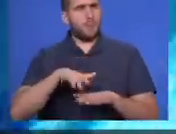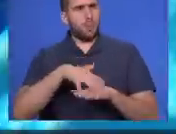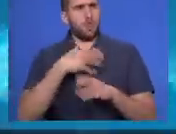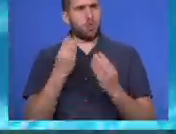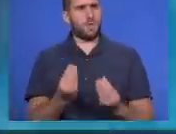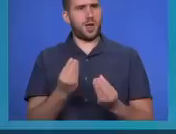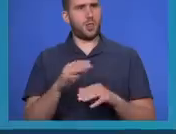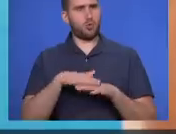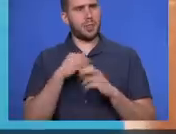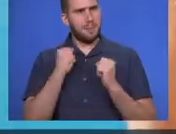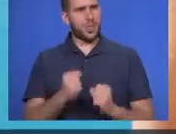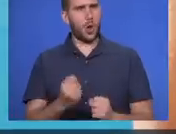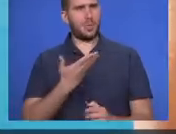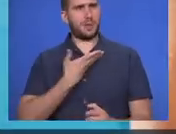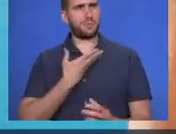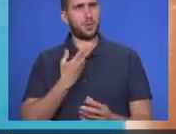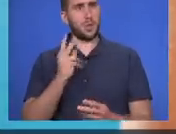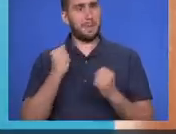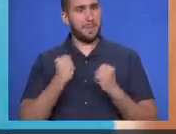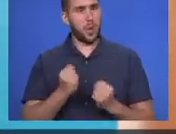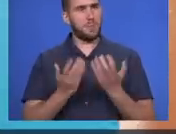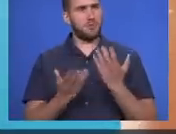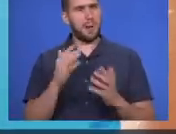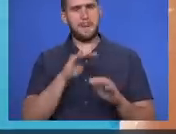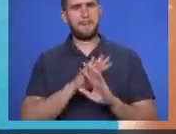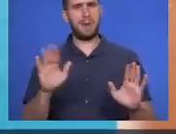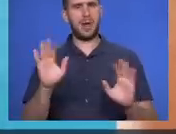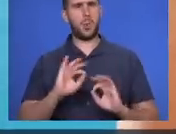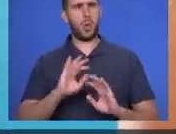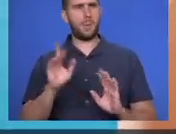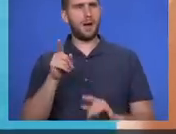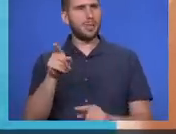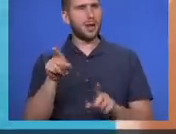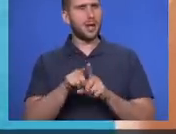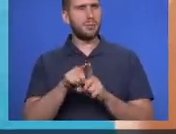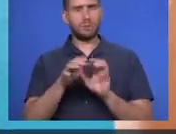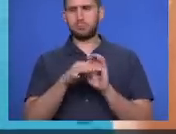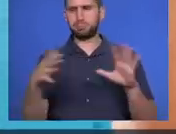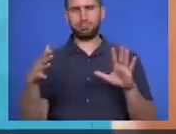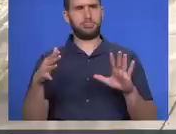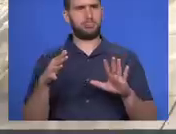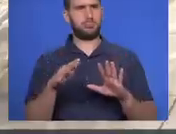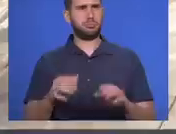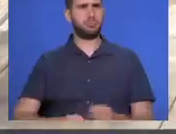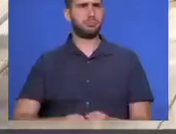נותן תחושה של ביטחון. הרבה יותר ביטחון מאשר לשחות בלי הדבר הזה שאתה סוג של מנוטרל